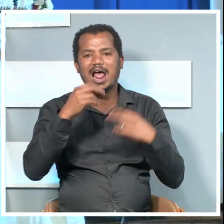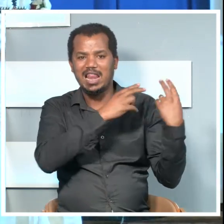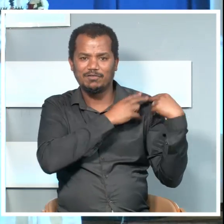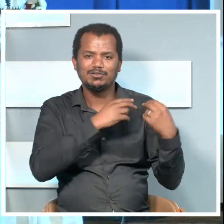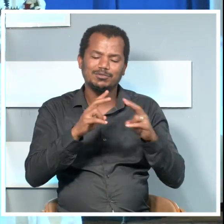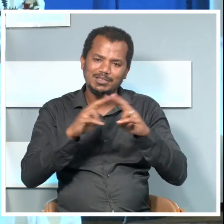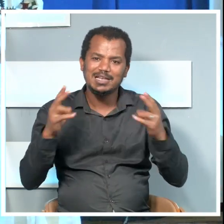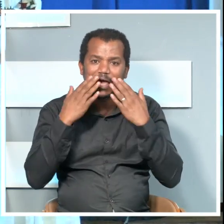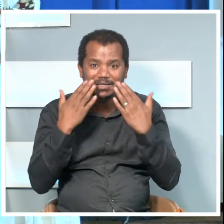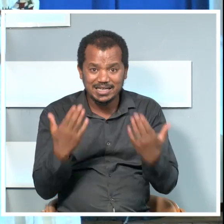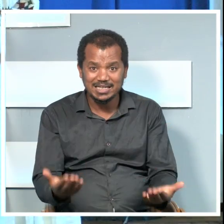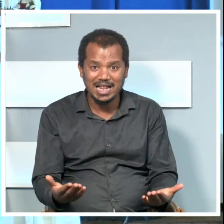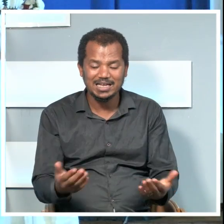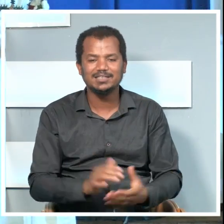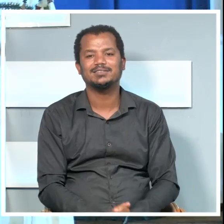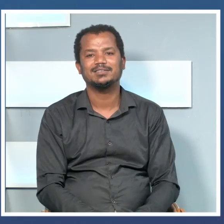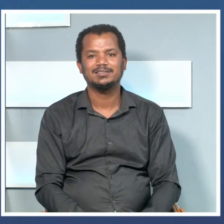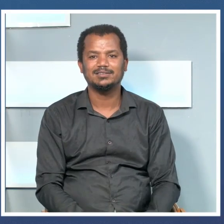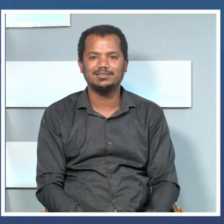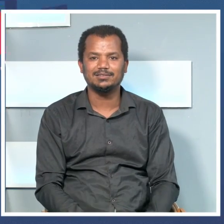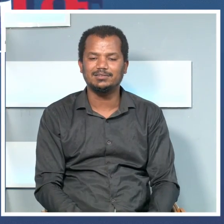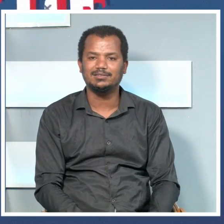ቢሮ ኃላፊያችንን እጅጋር ገና መሰግናለን።